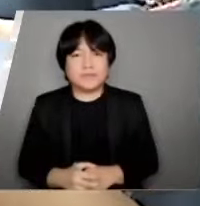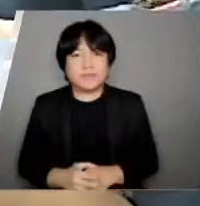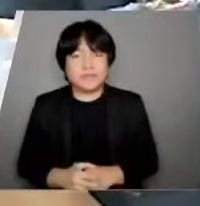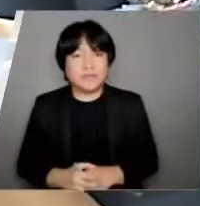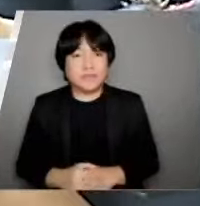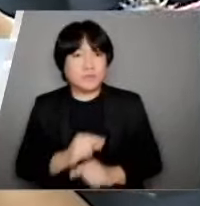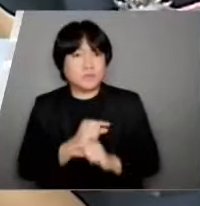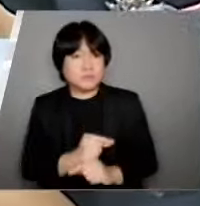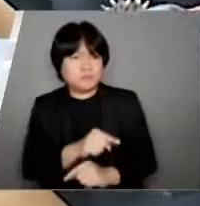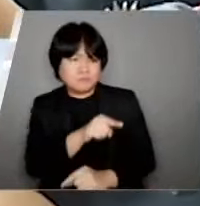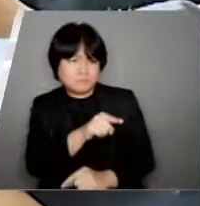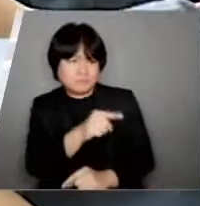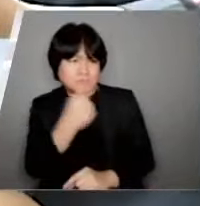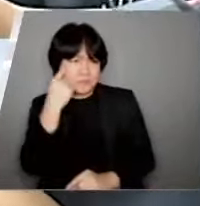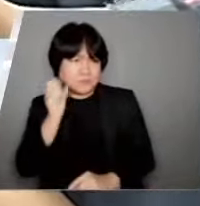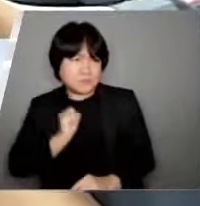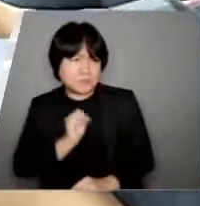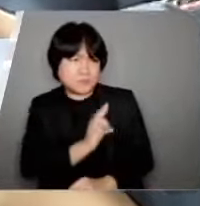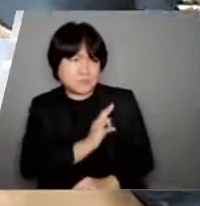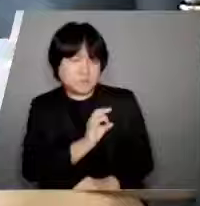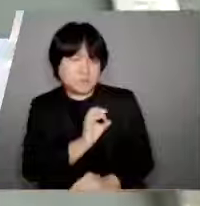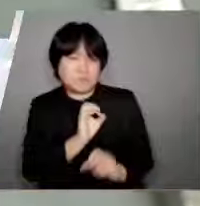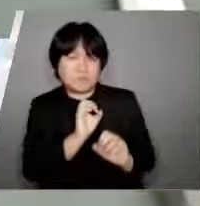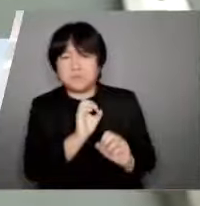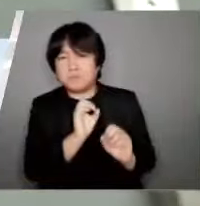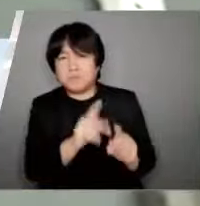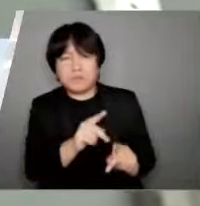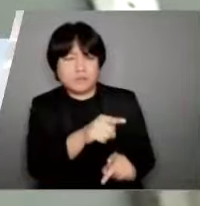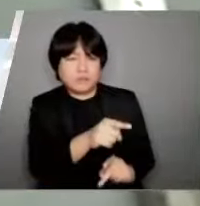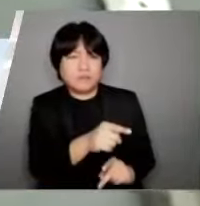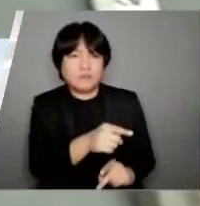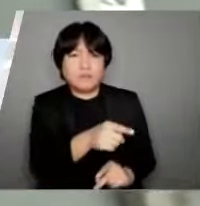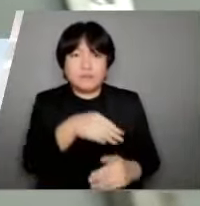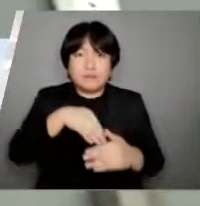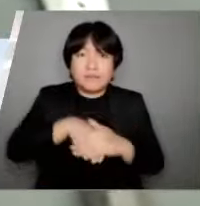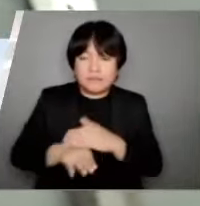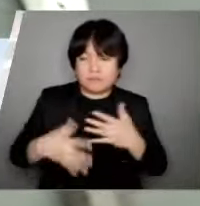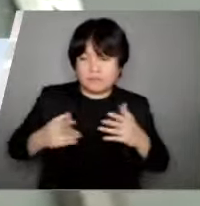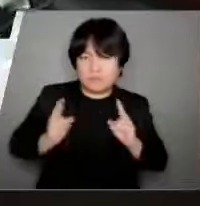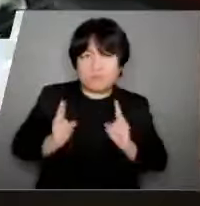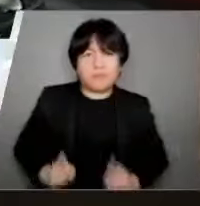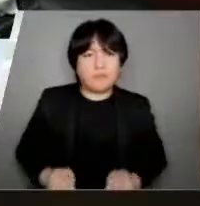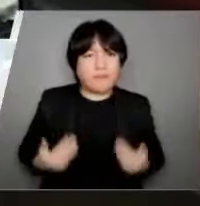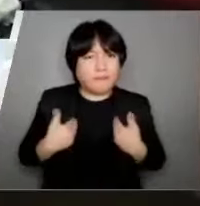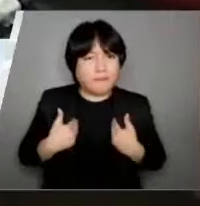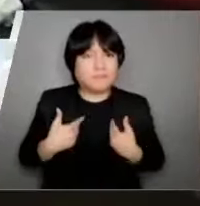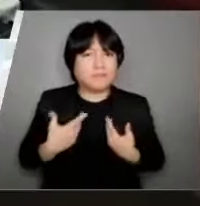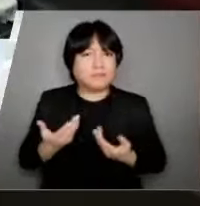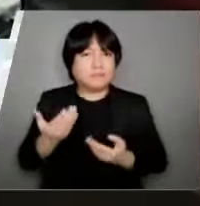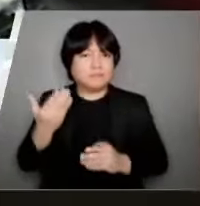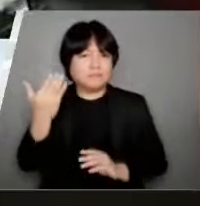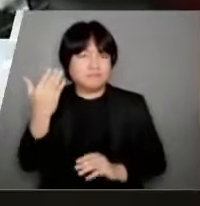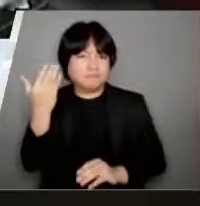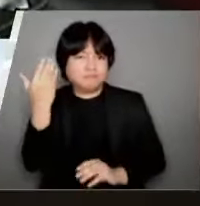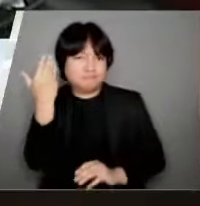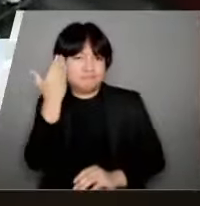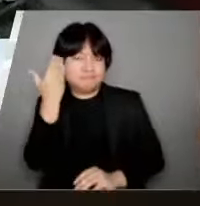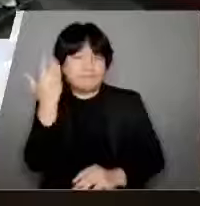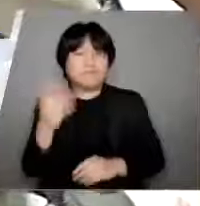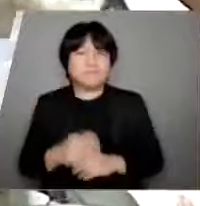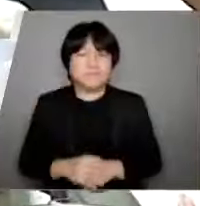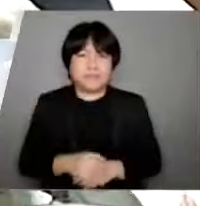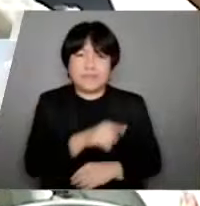doon, papasok sila wearing pati raw mga vault ng convenience stores pinupuntirya kaya meron silang mga